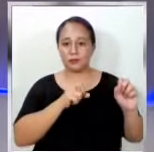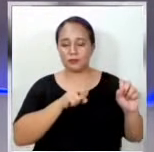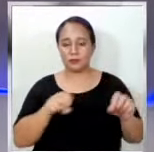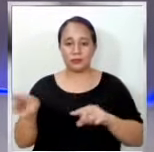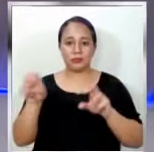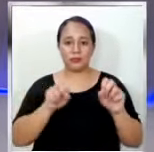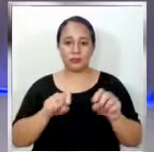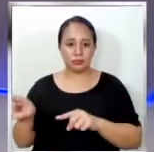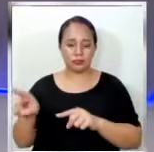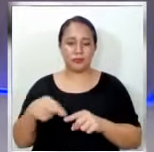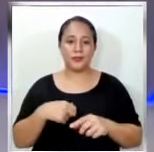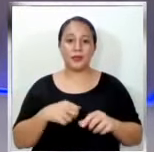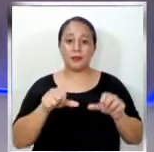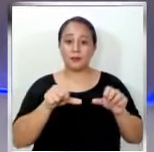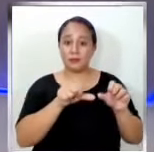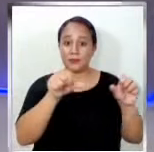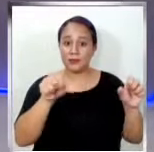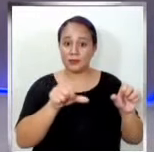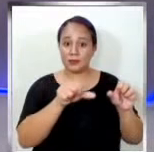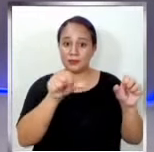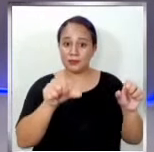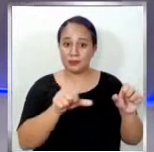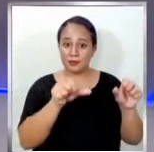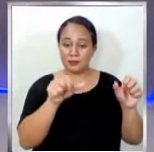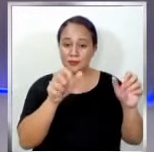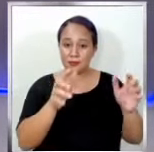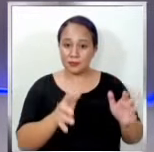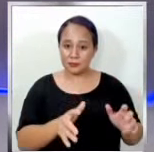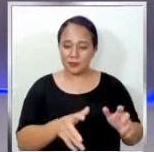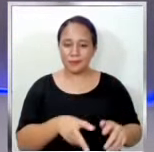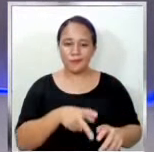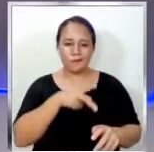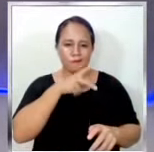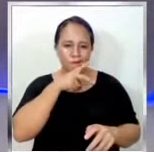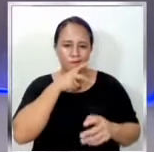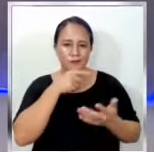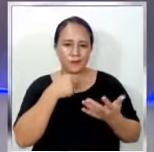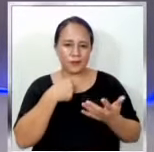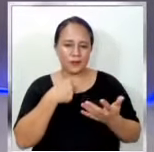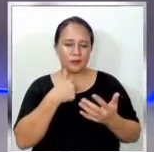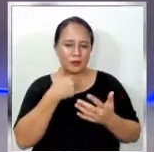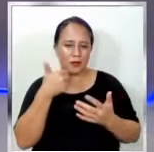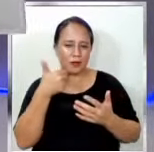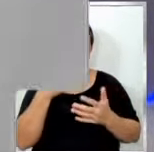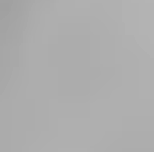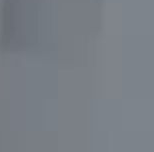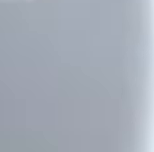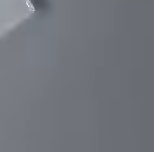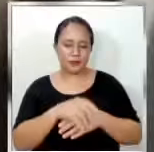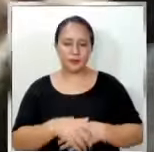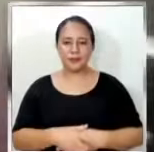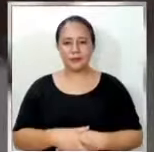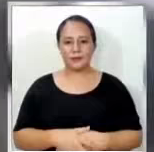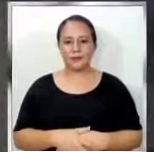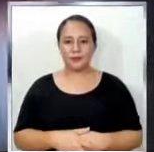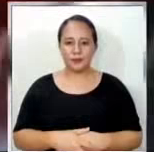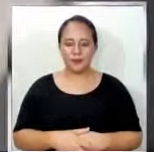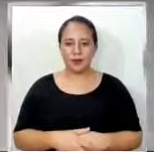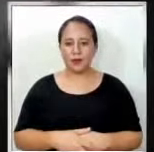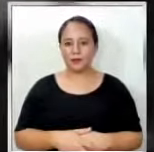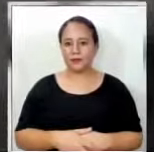massage therapist, may iba umunong palihim na negosyo. Nakatutok si John Consulta.